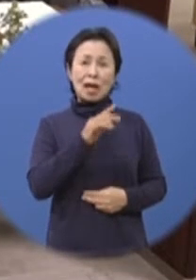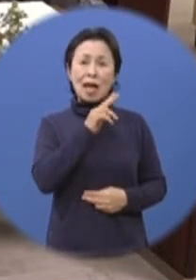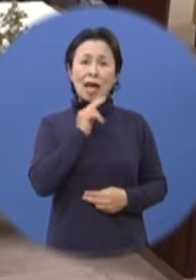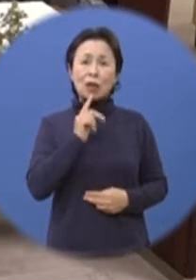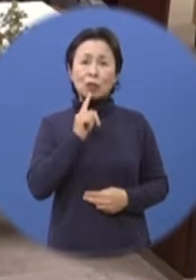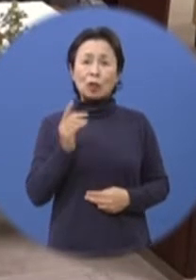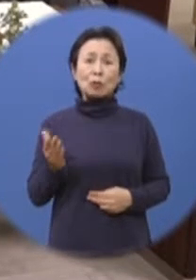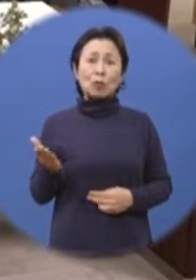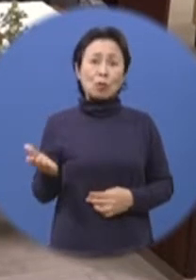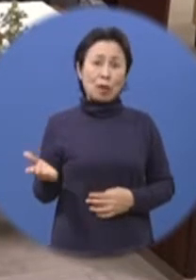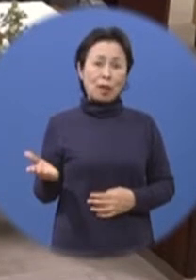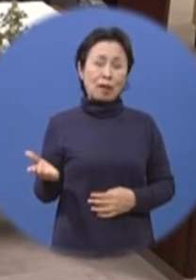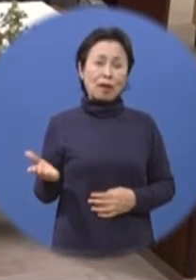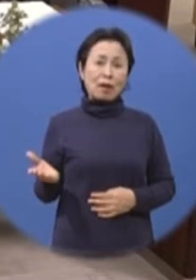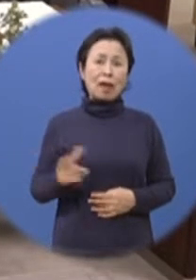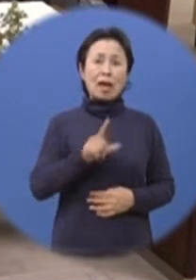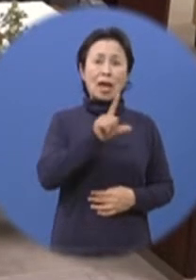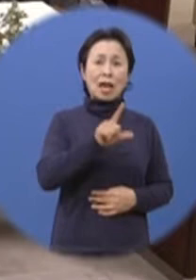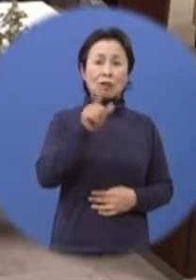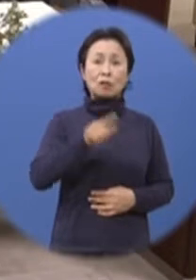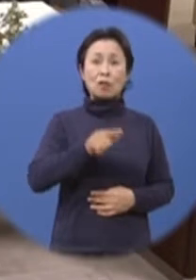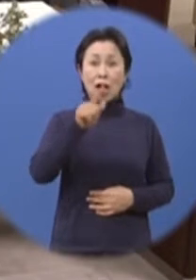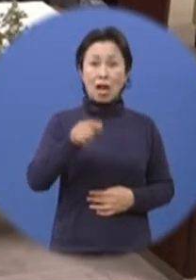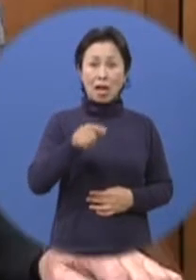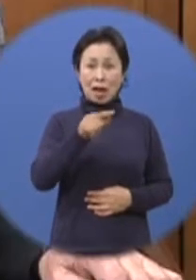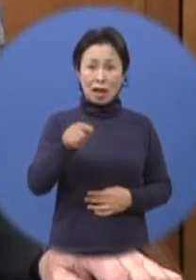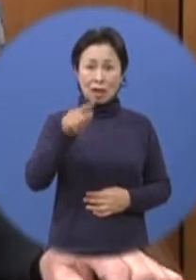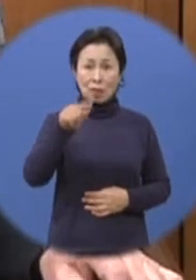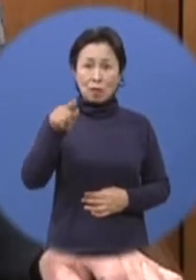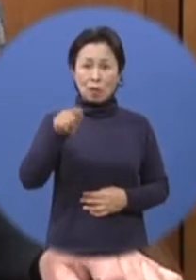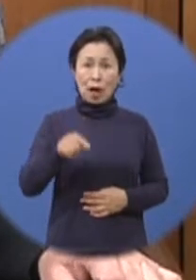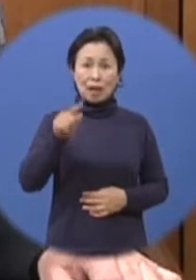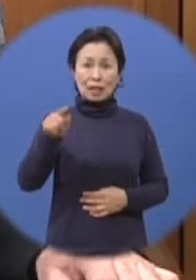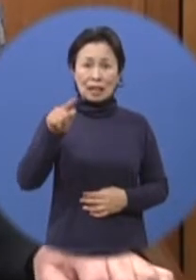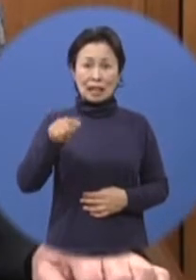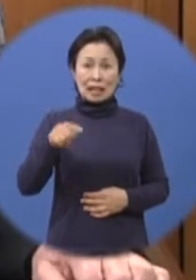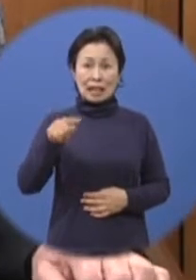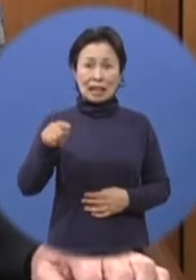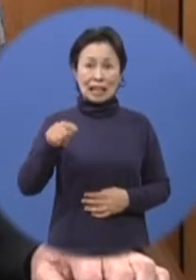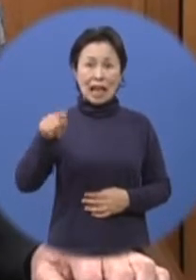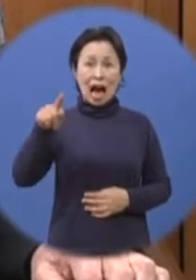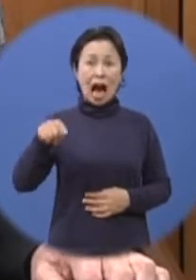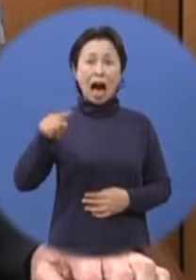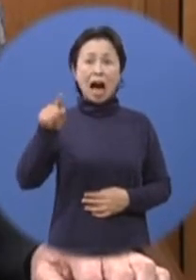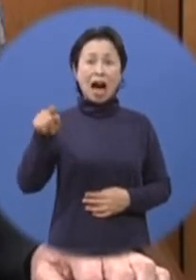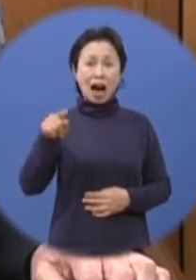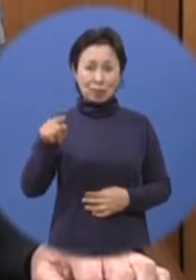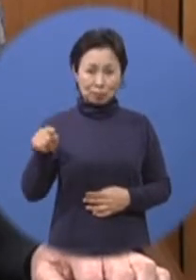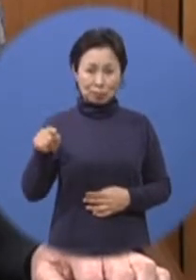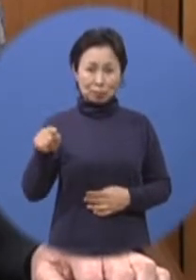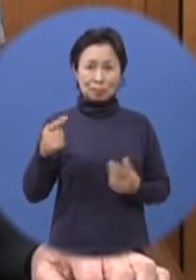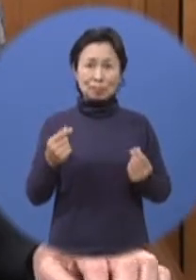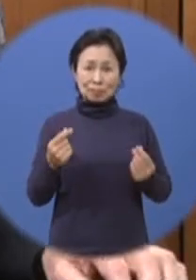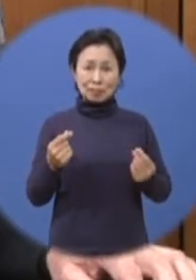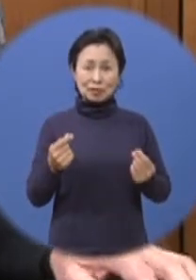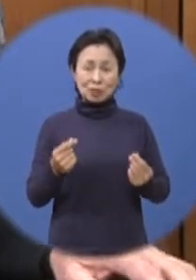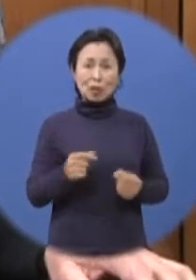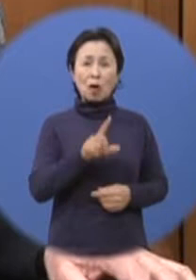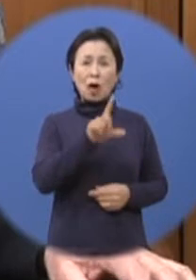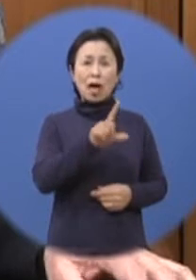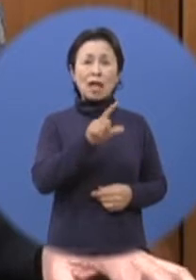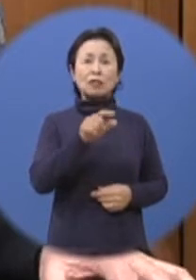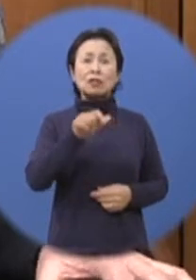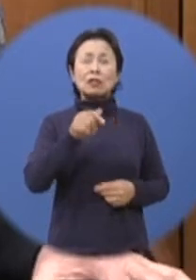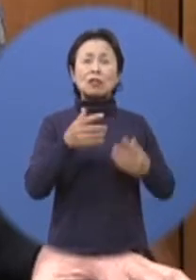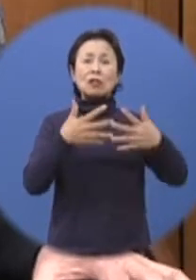rlaye ある0 a システムやネイルと新作仕事って l